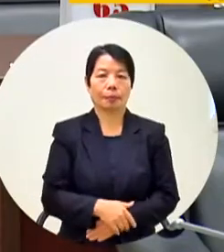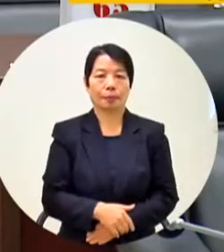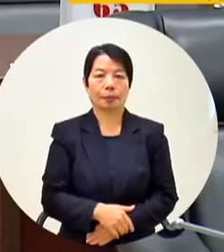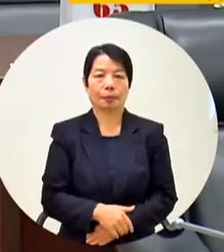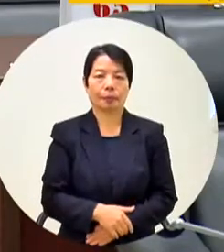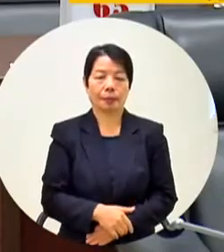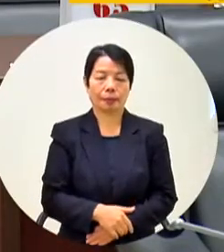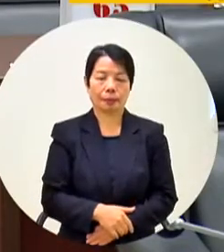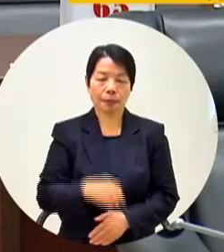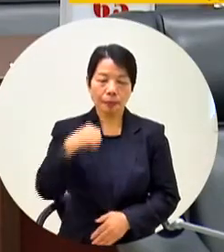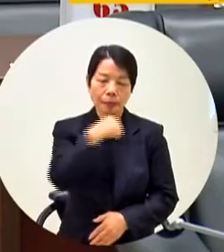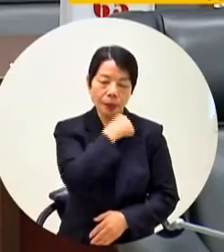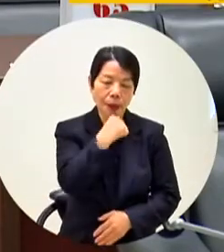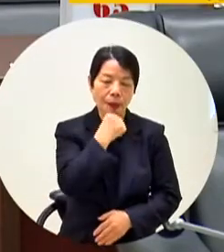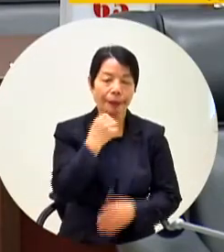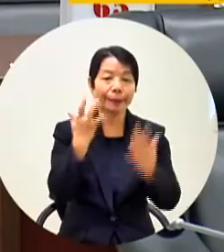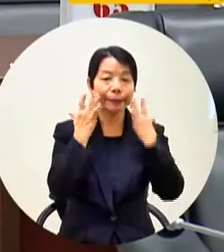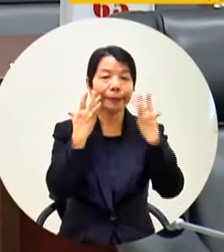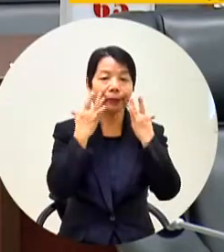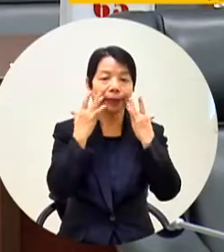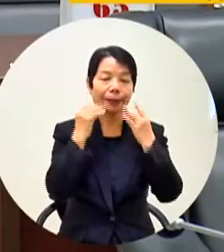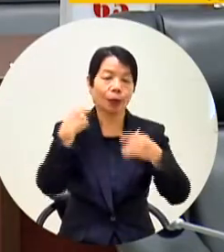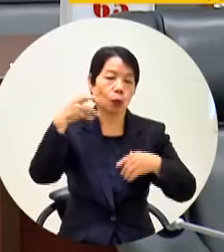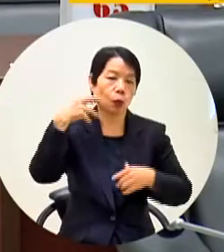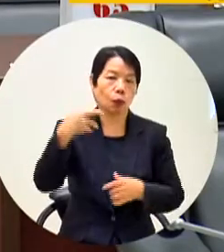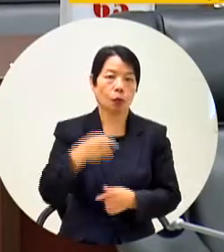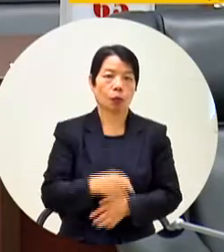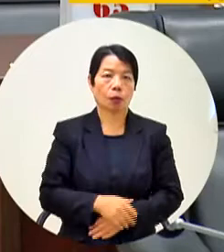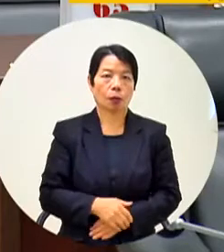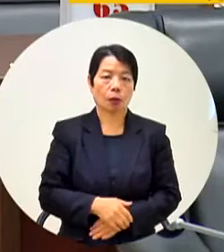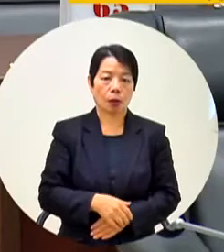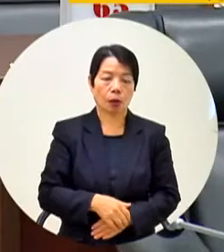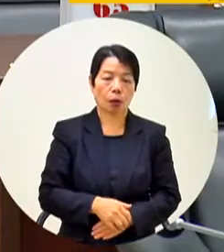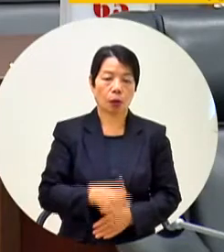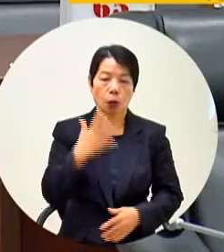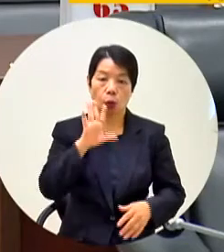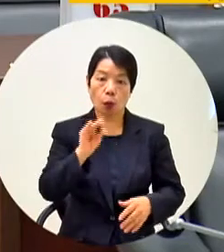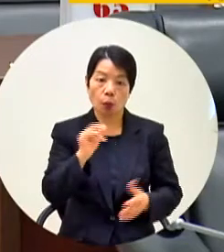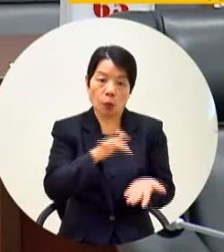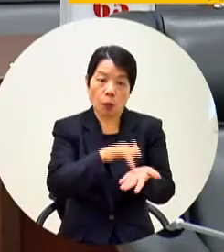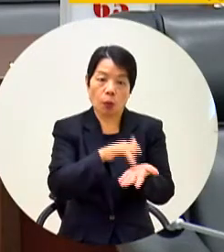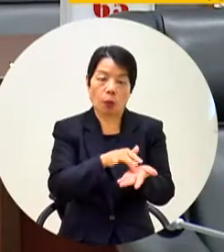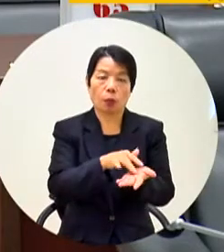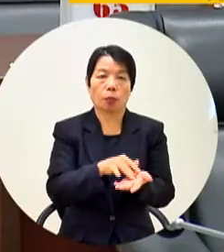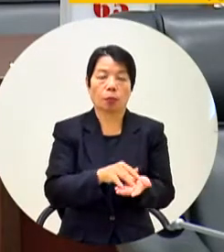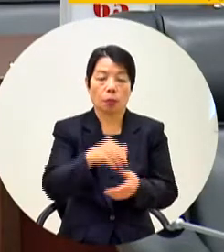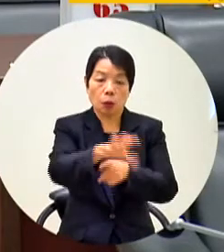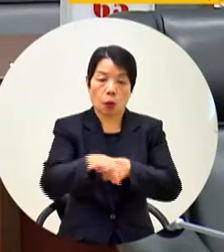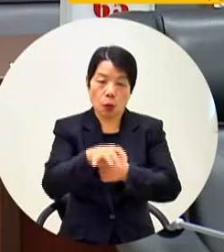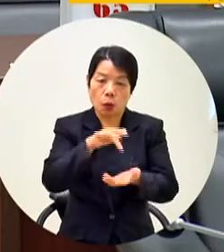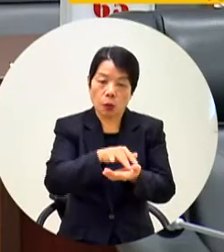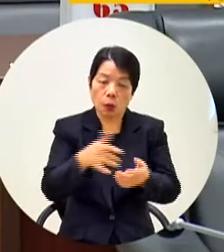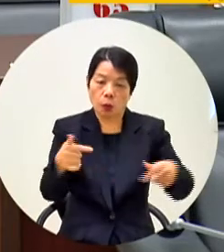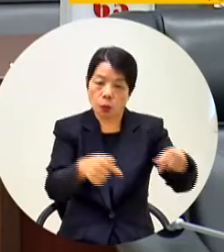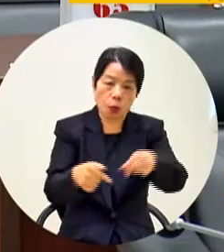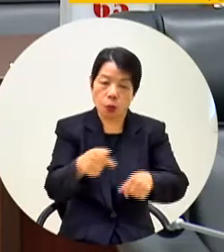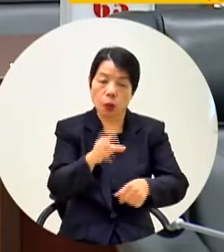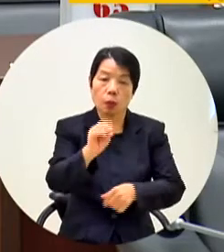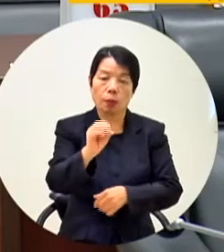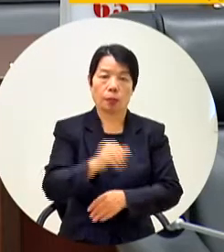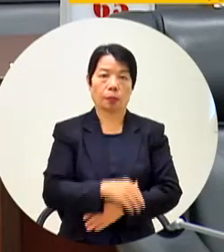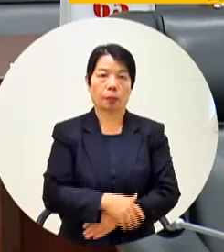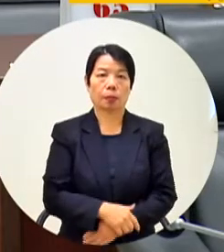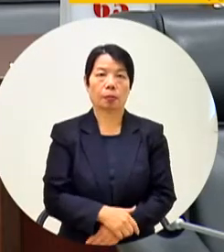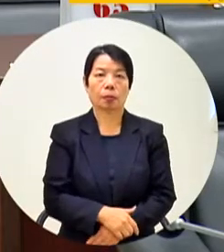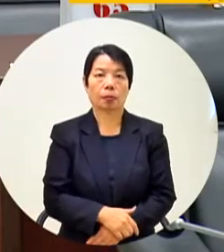台湾的蔬菜水果有没有在使用农药？ 局长，请答复。 谢议长，谢议